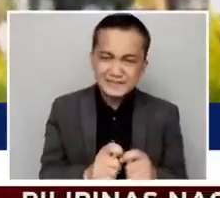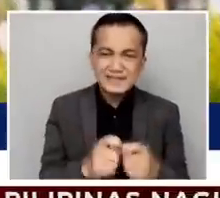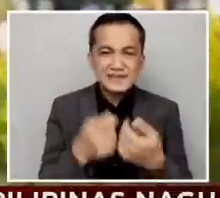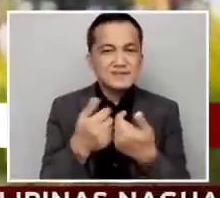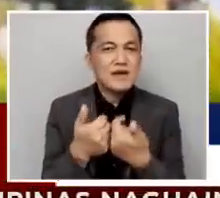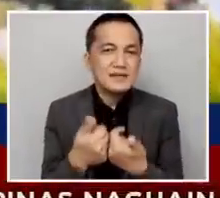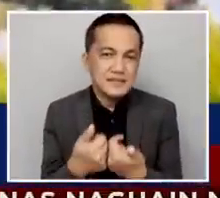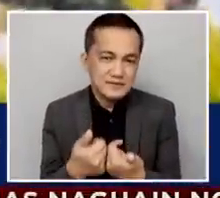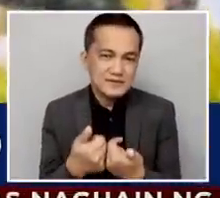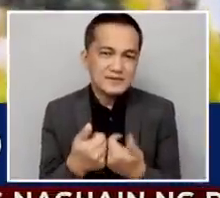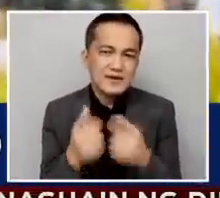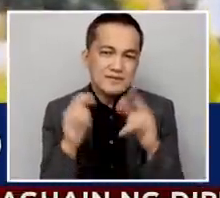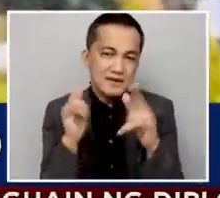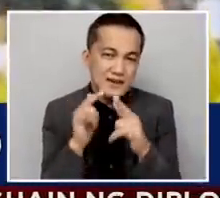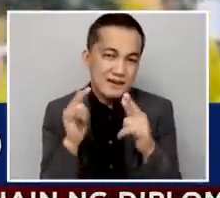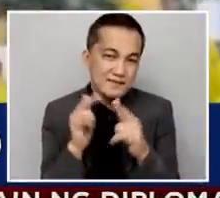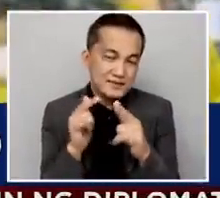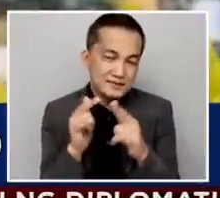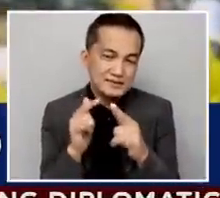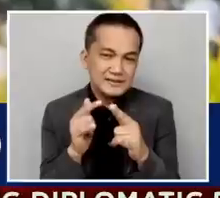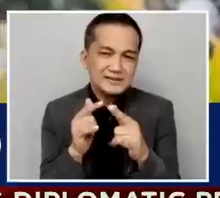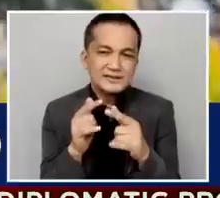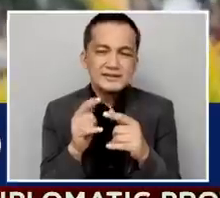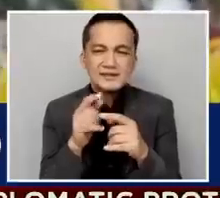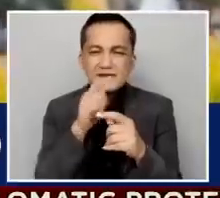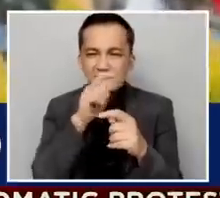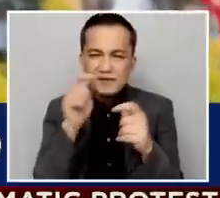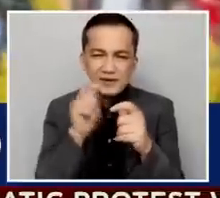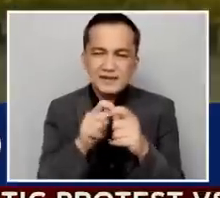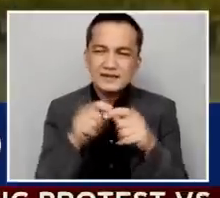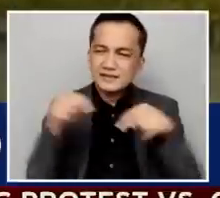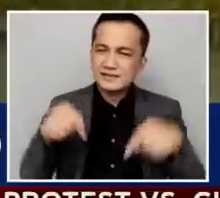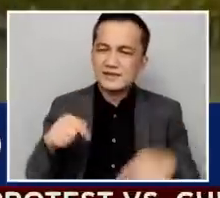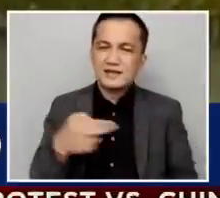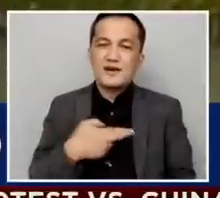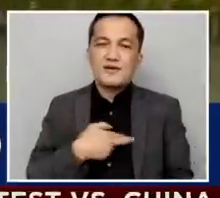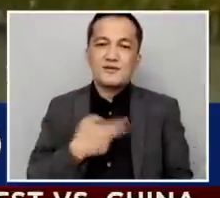magsing-irog, mga lovers, bagay na bagay sa kanila ito, romantic.